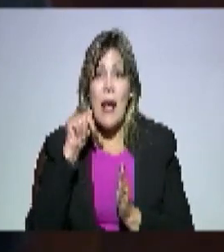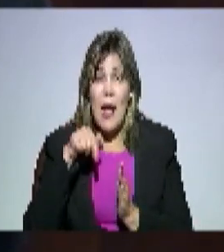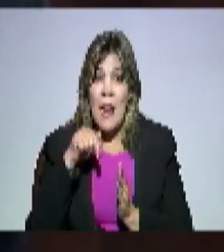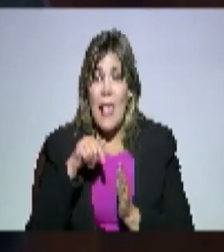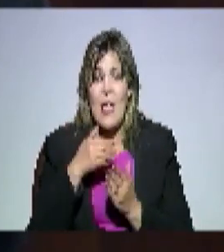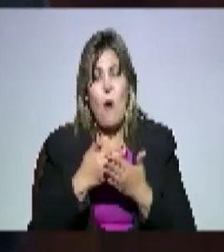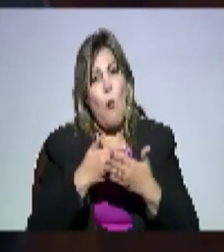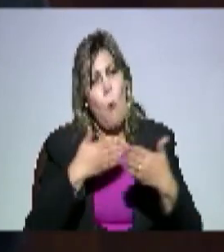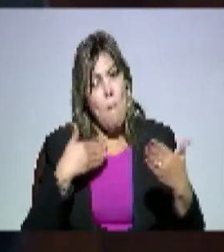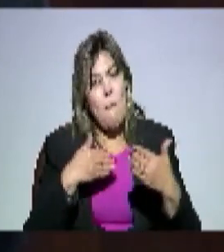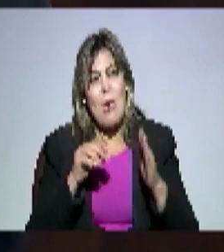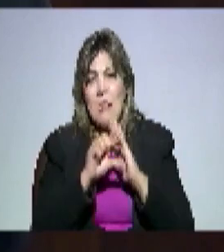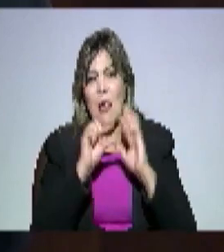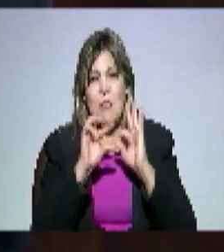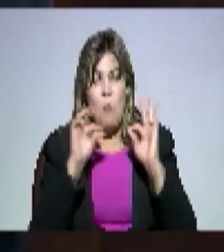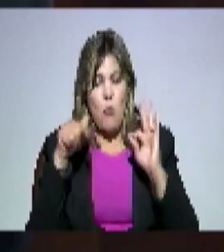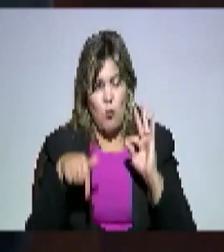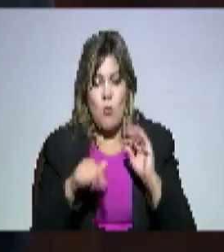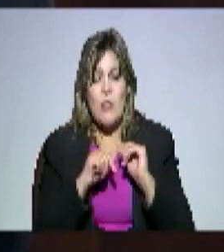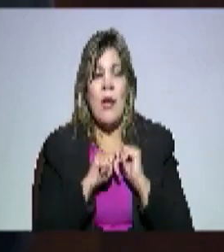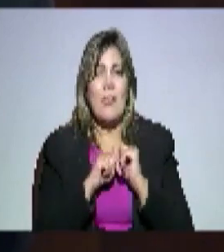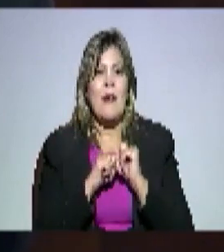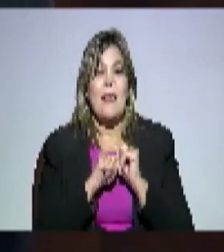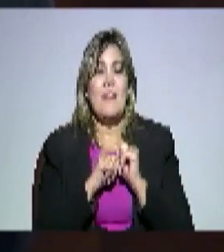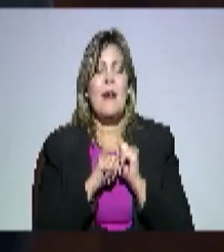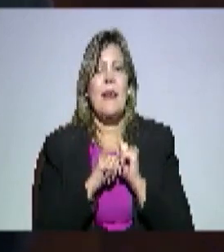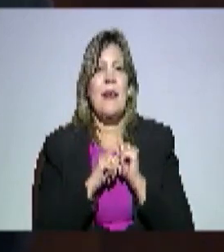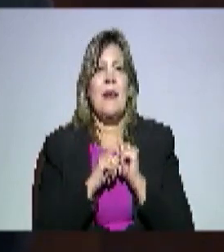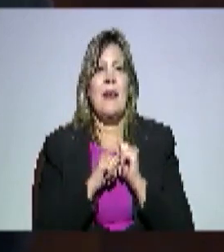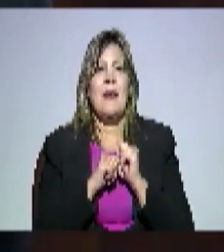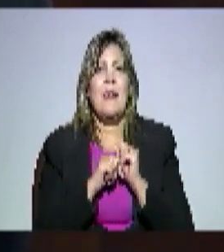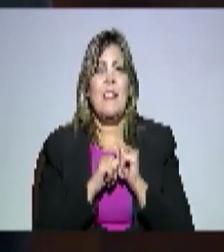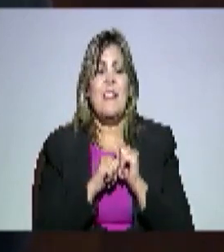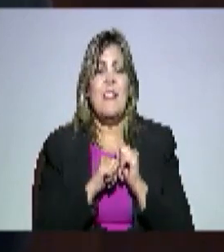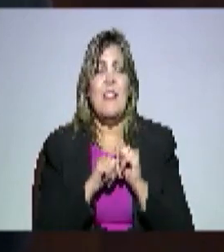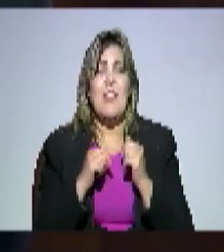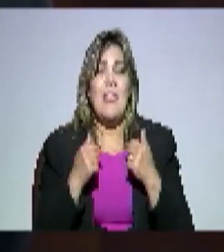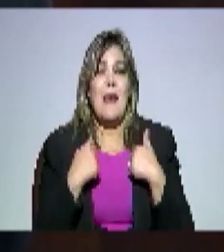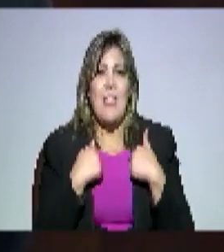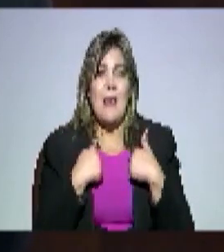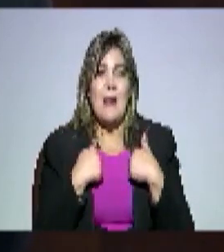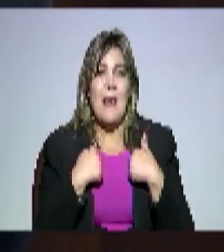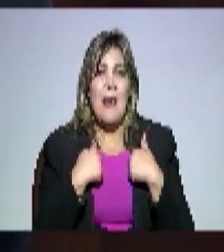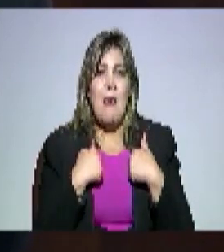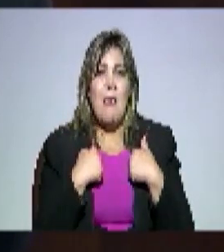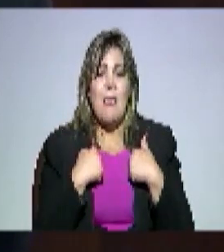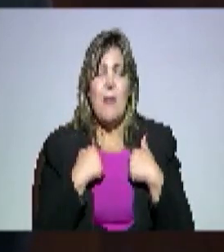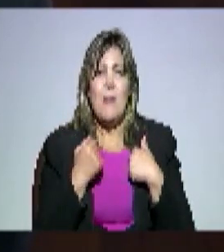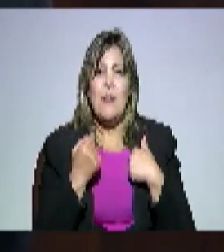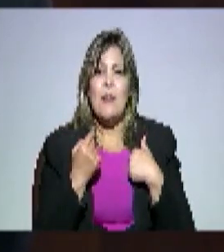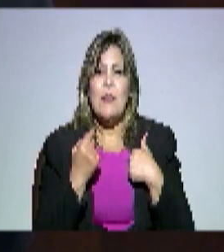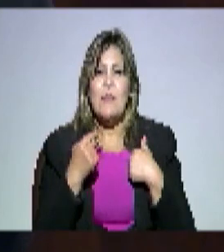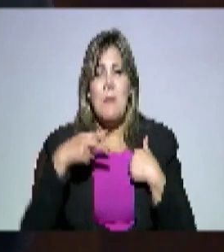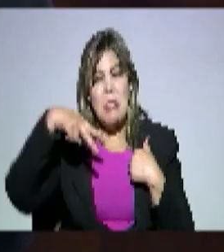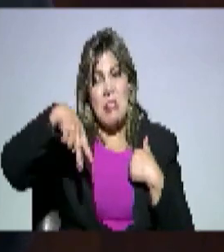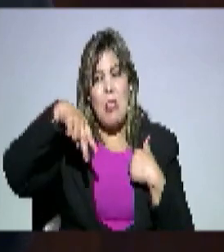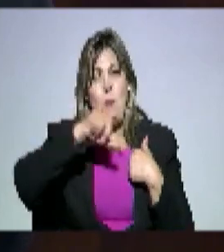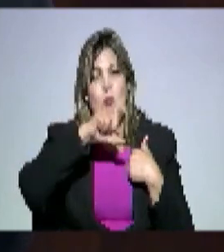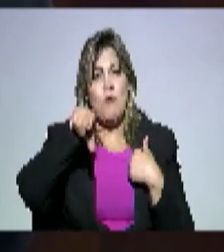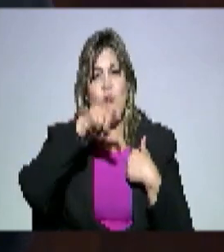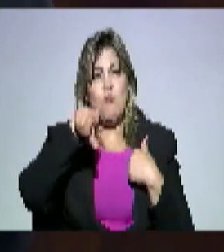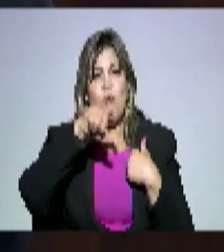هي بعيده عن الموضوع بتتكلم فيه واتساب افضلي الموضوع الموضوع حاصل معايا انا من اربع من ثمان شهور